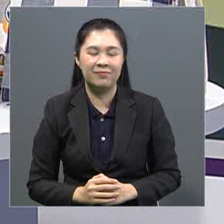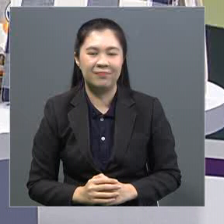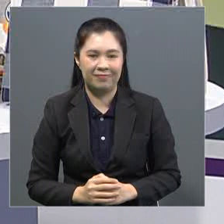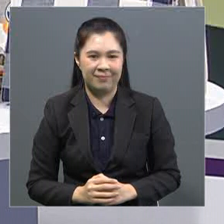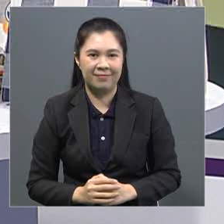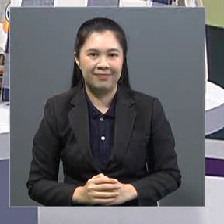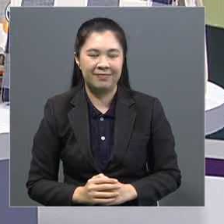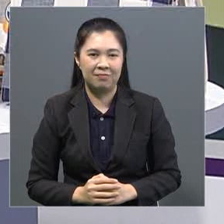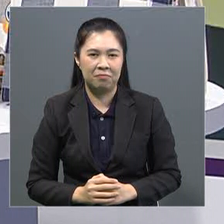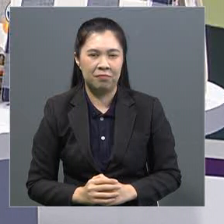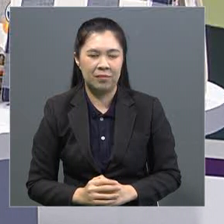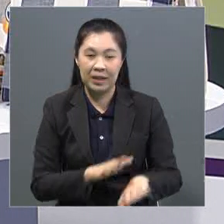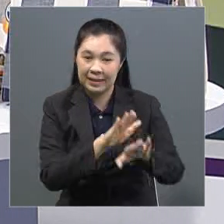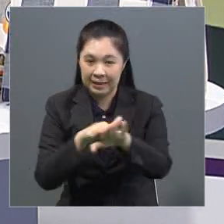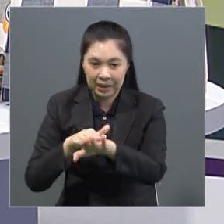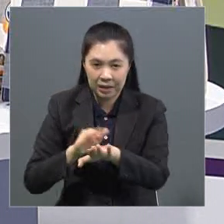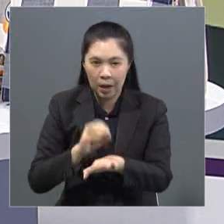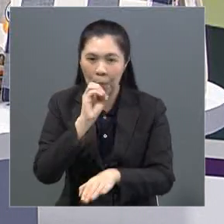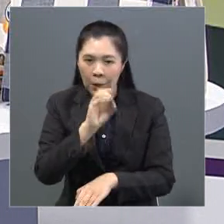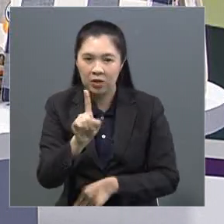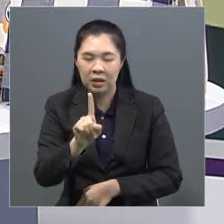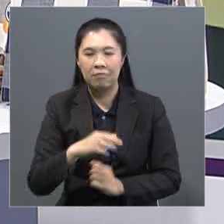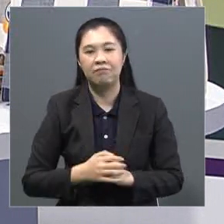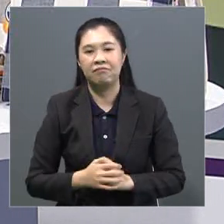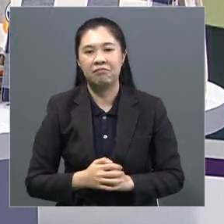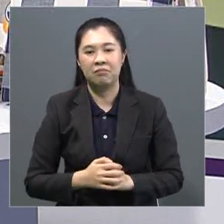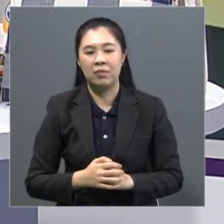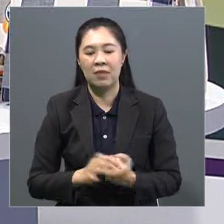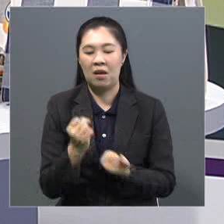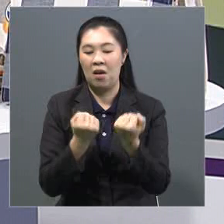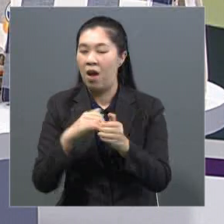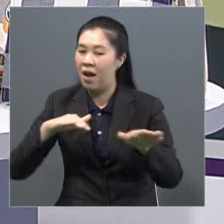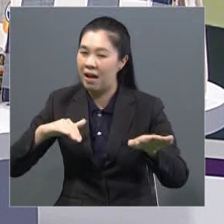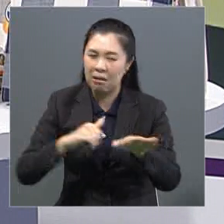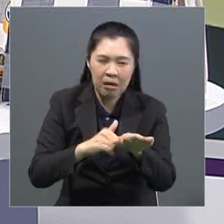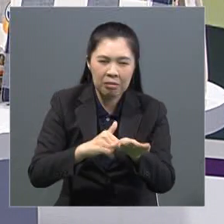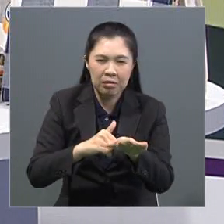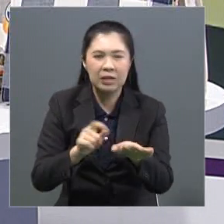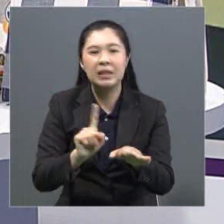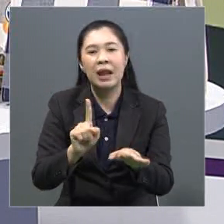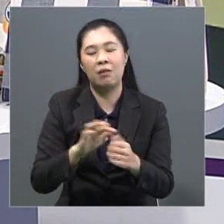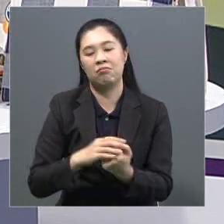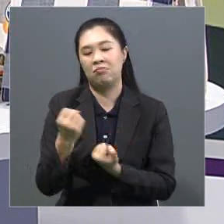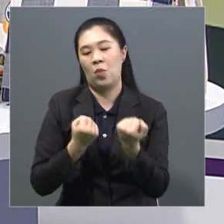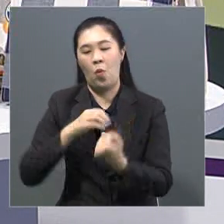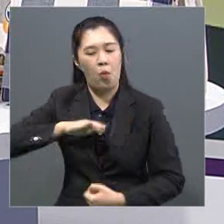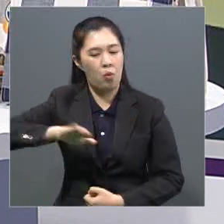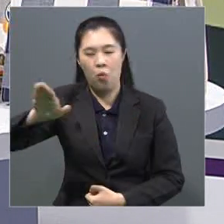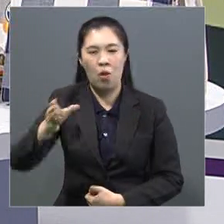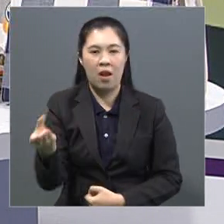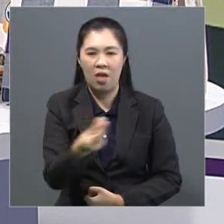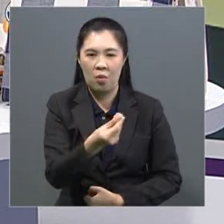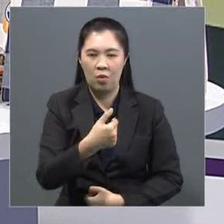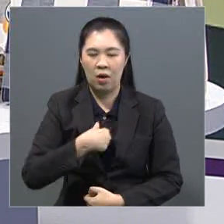แน่นอนอย่างที่เราเน้นย้ำไปนะครับหลักๆเลยเนี่ยสาเหตุของการเกิดอุบัติเหตุก็จะมีอันที่ 1ขับรถเร็วอันที่ 2ก็คือเรื่อง